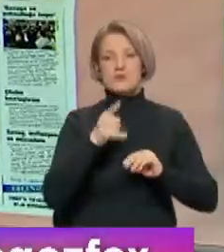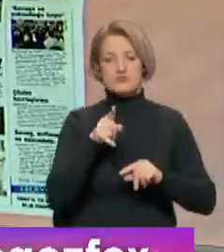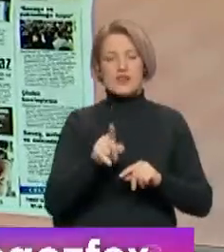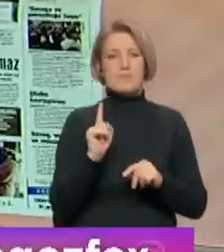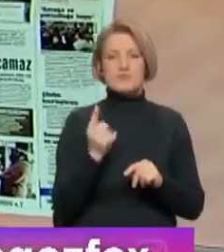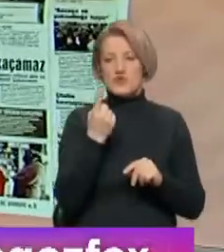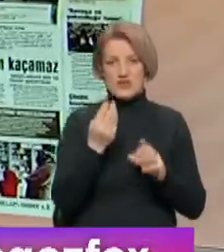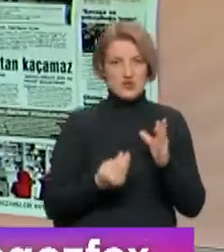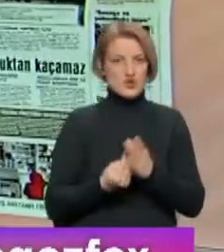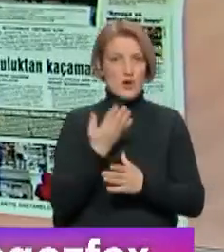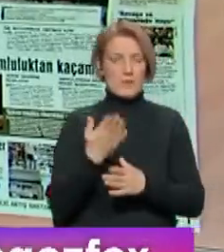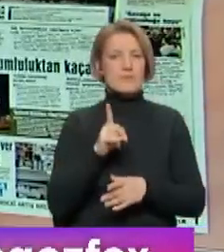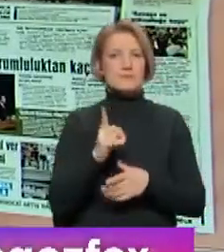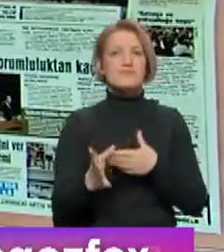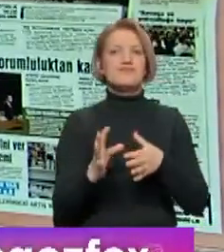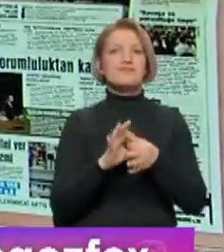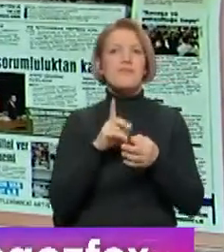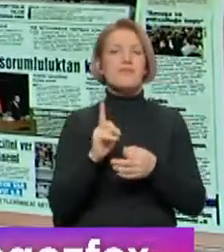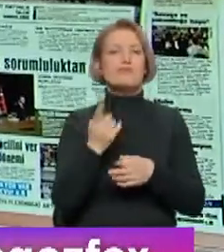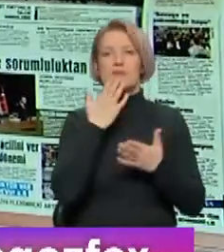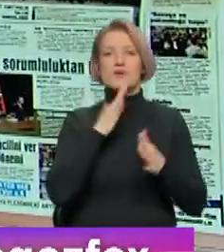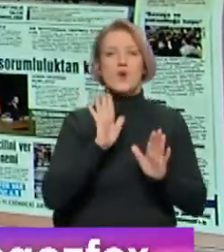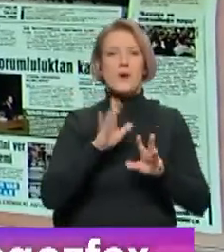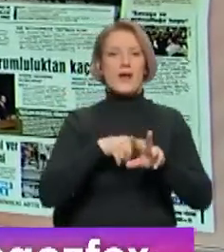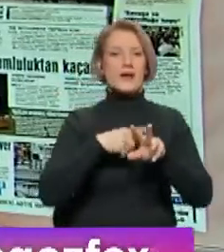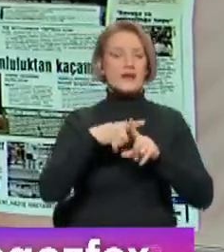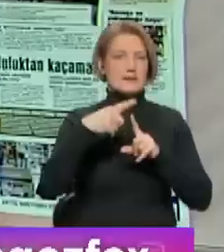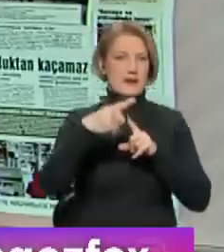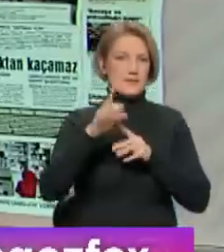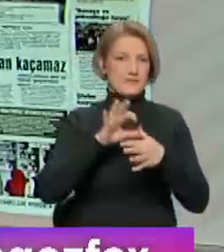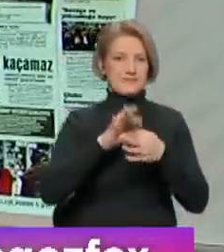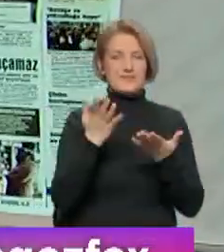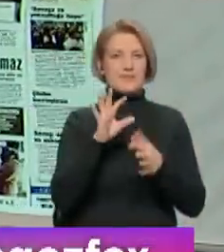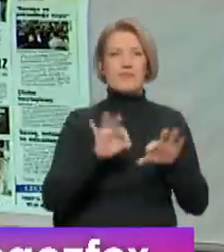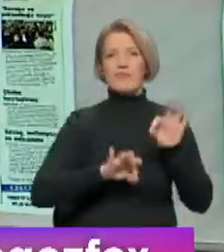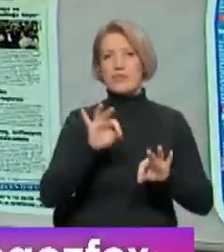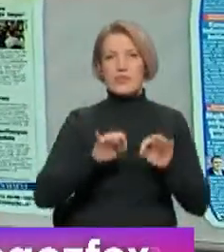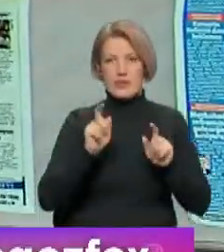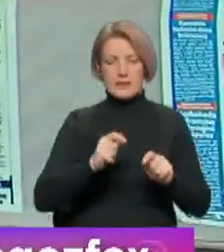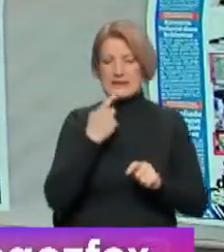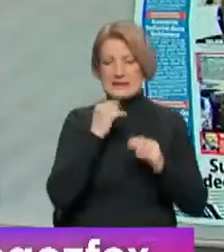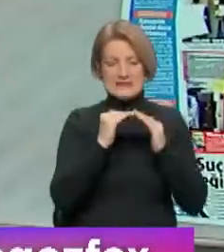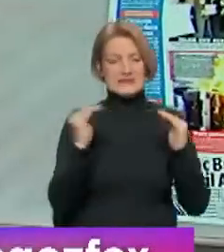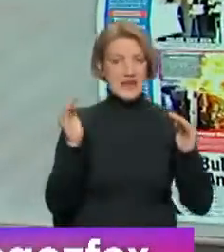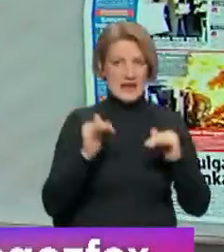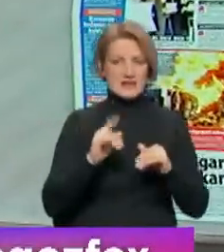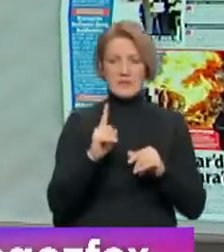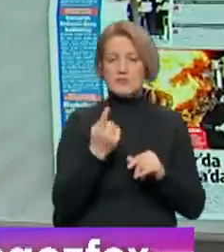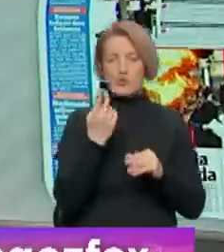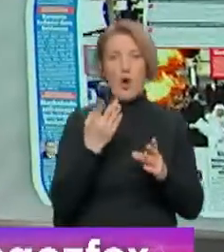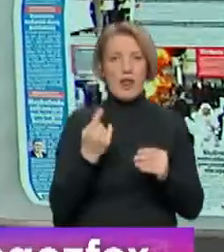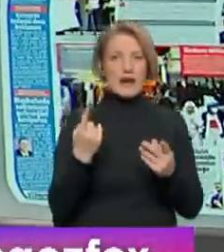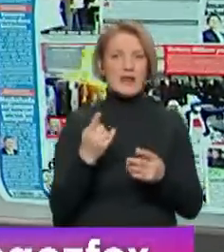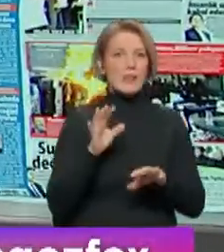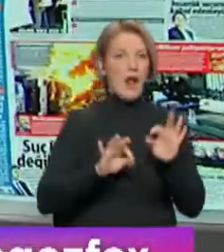buradan bir müjde çıkıyor mu buna dair müjdemiz yok EYT ile ilgili nasıl değerlendirirsiniz yani yaş sınırı gelirse de bir müjde olarak